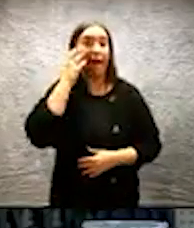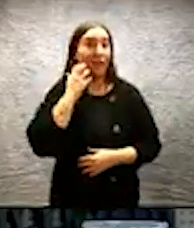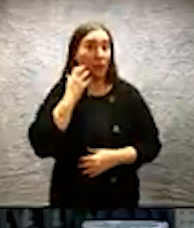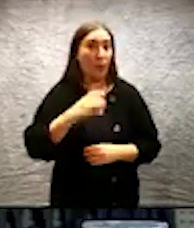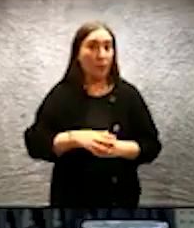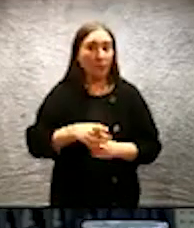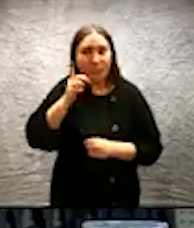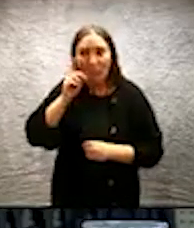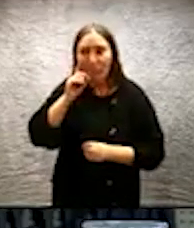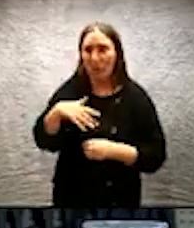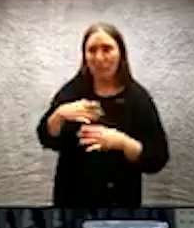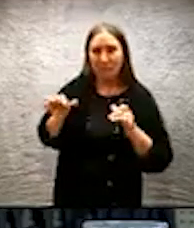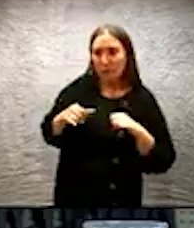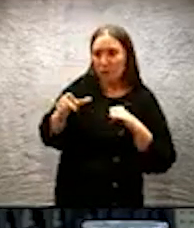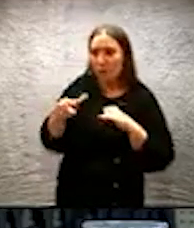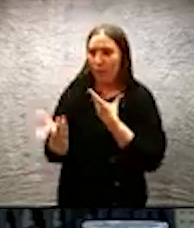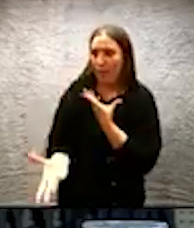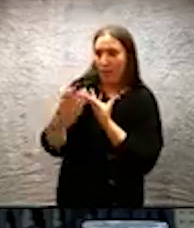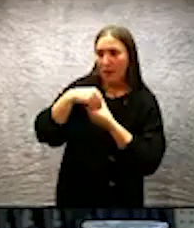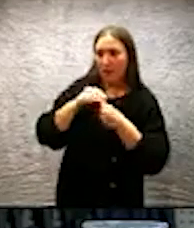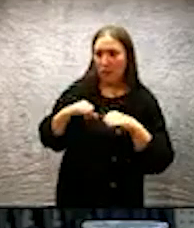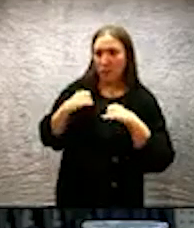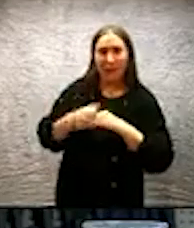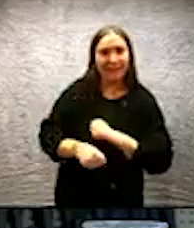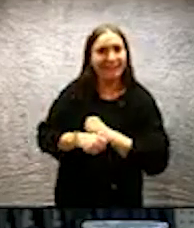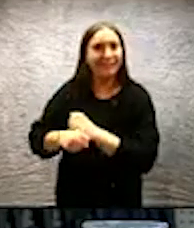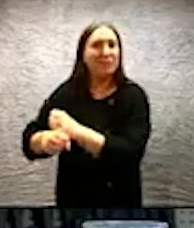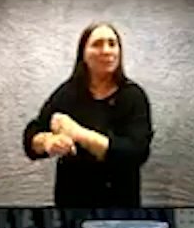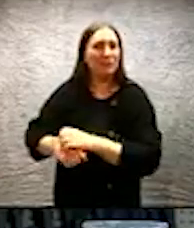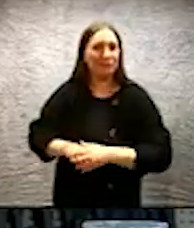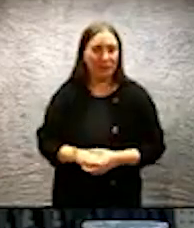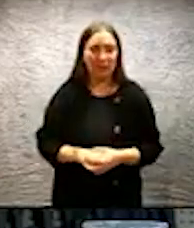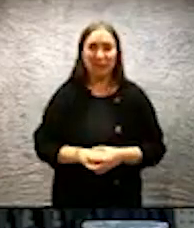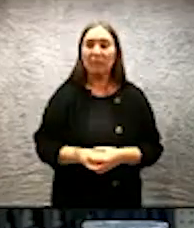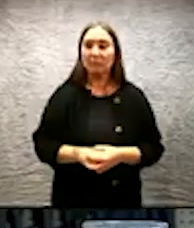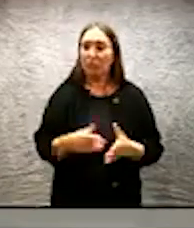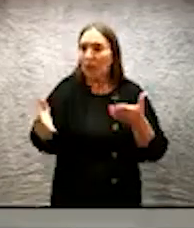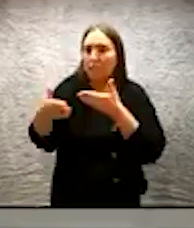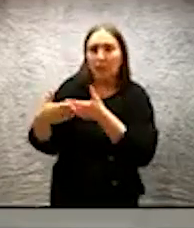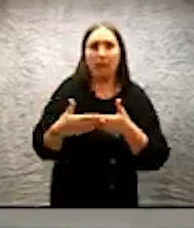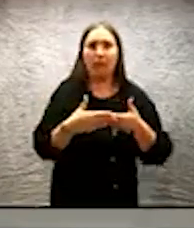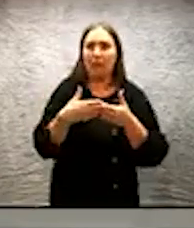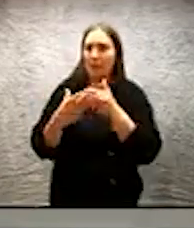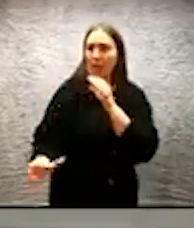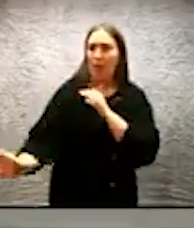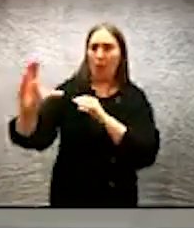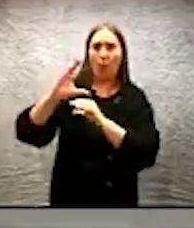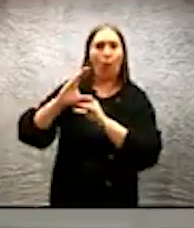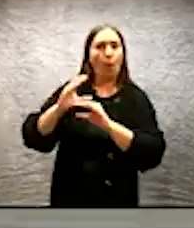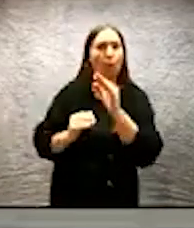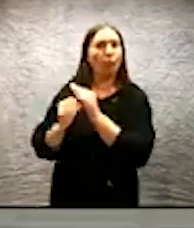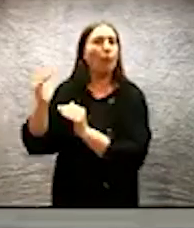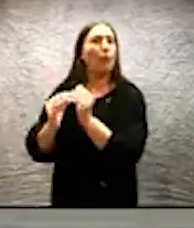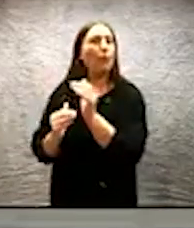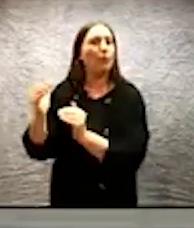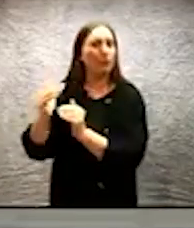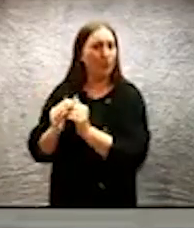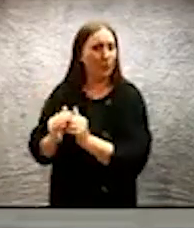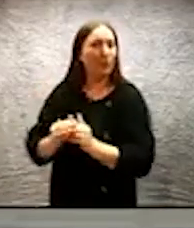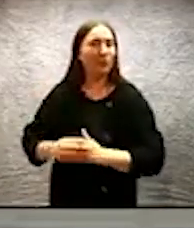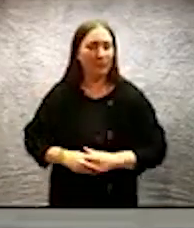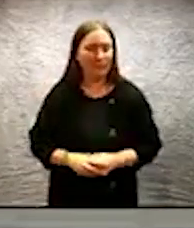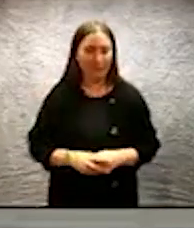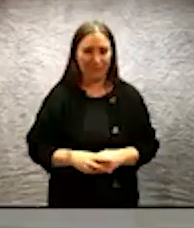la jeunesse vambrecitaine. Cette initiative s'inscrit dans une logique de proximité et de co-construction avec en phase avec